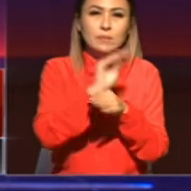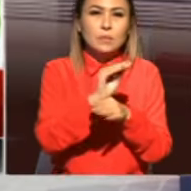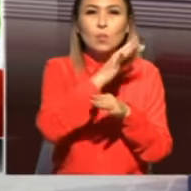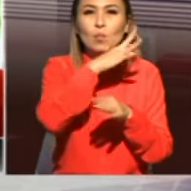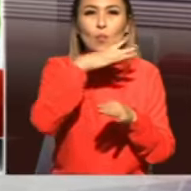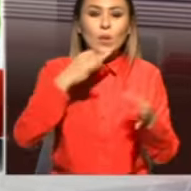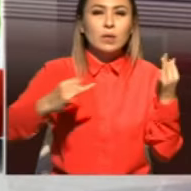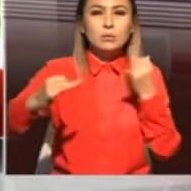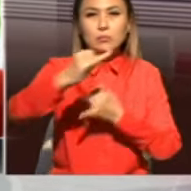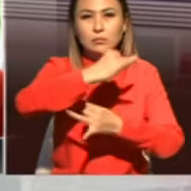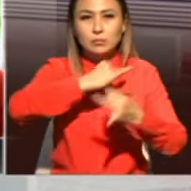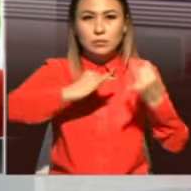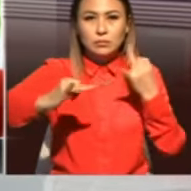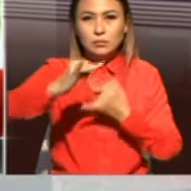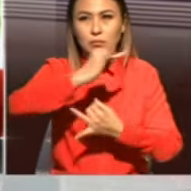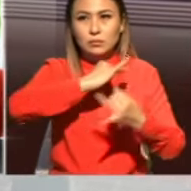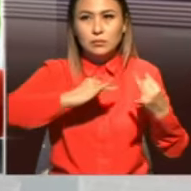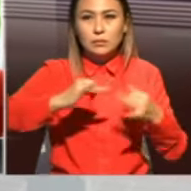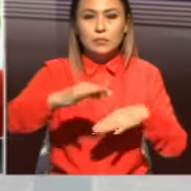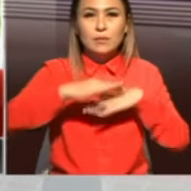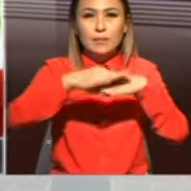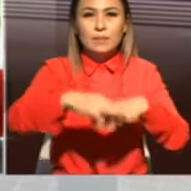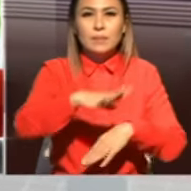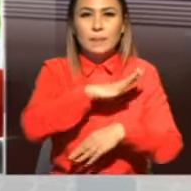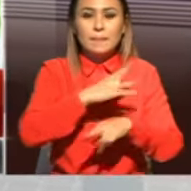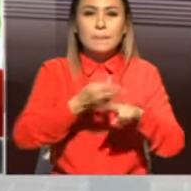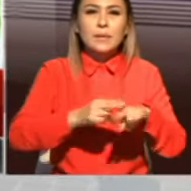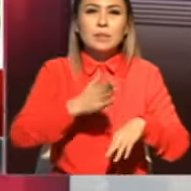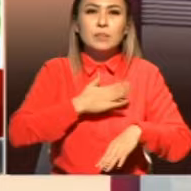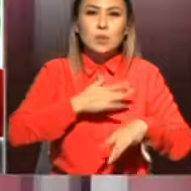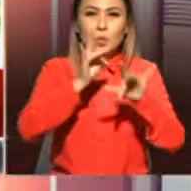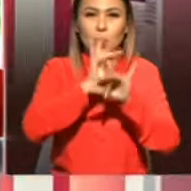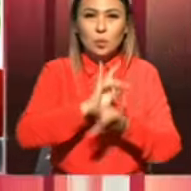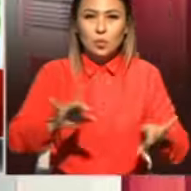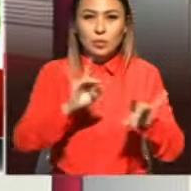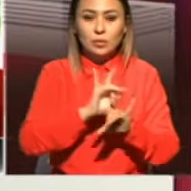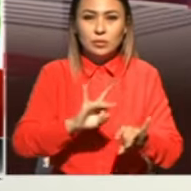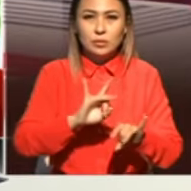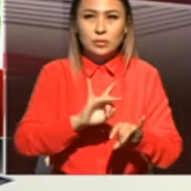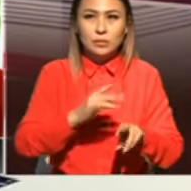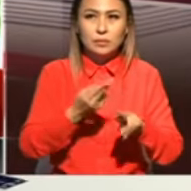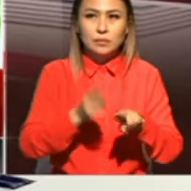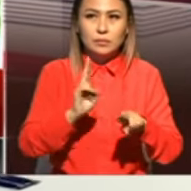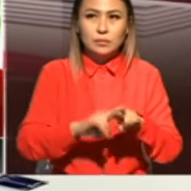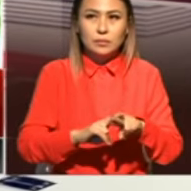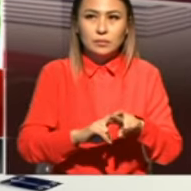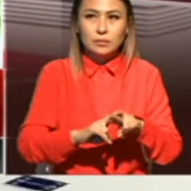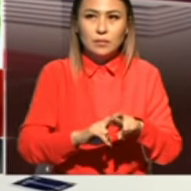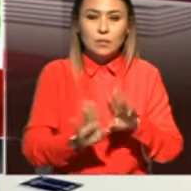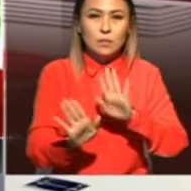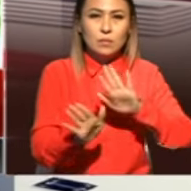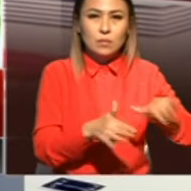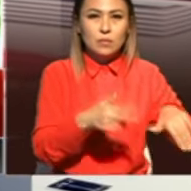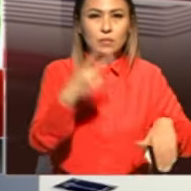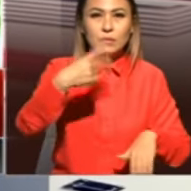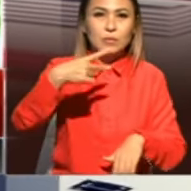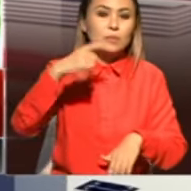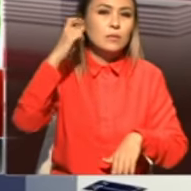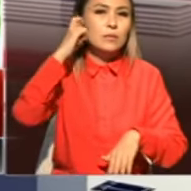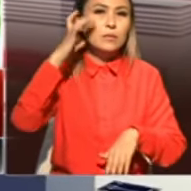көп талқылаулар өткізілді. Сол кезде біздің көріп отқанымыз, біз ондай өткен 20 жылда